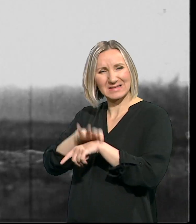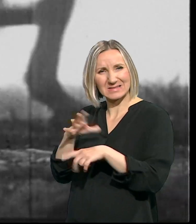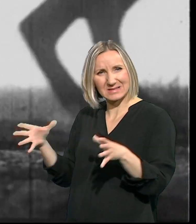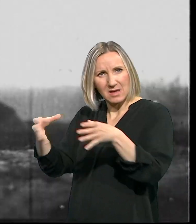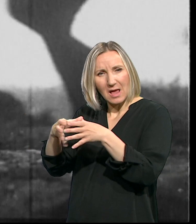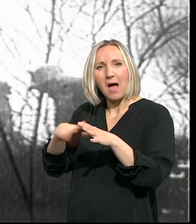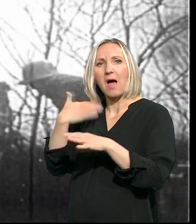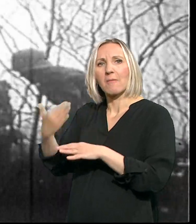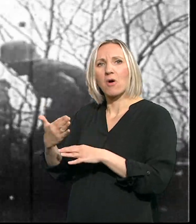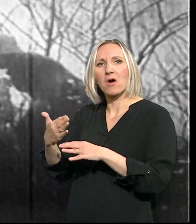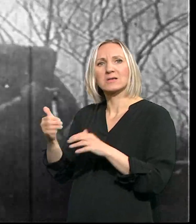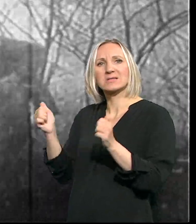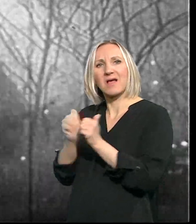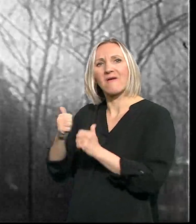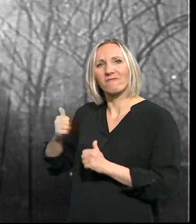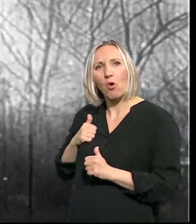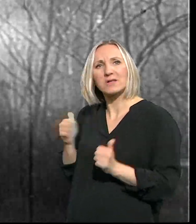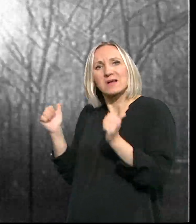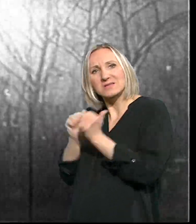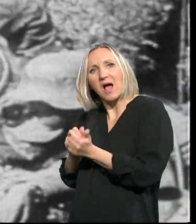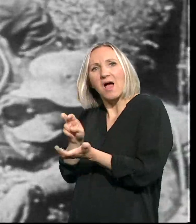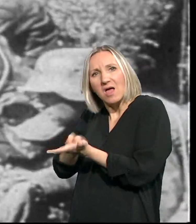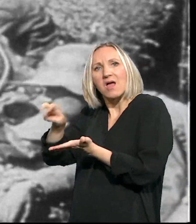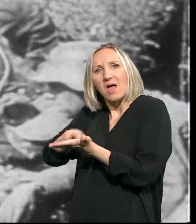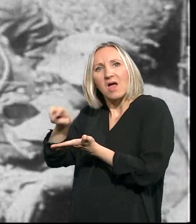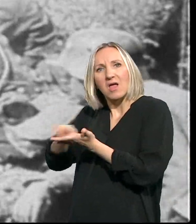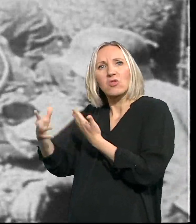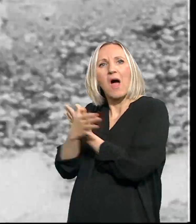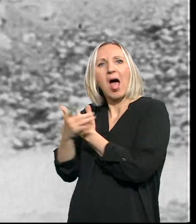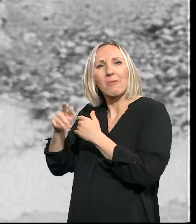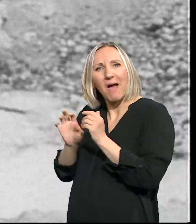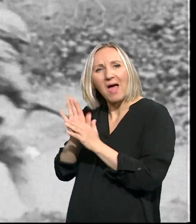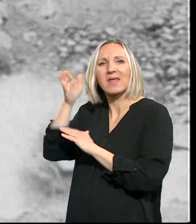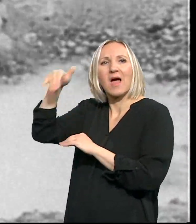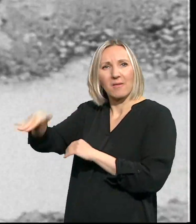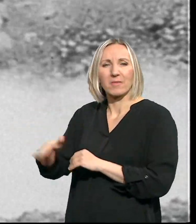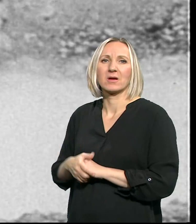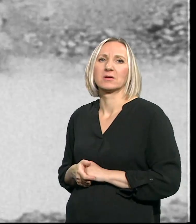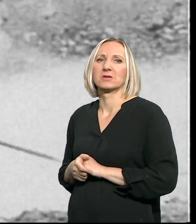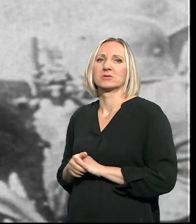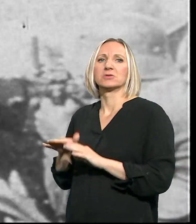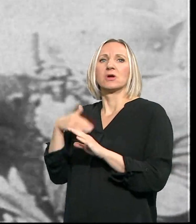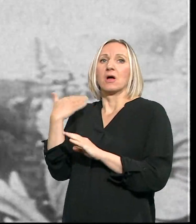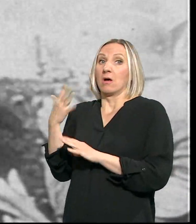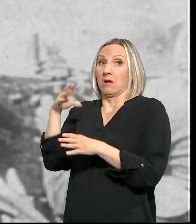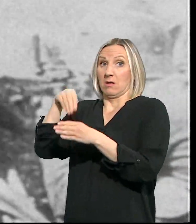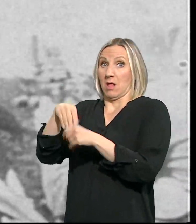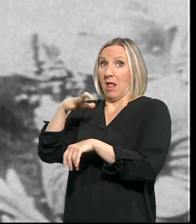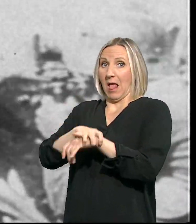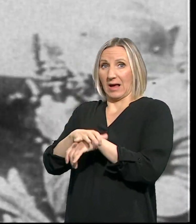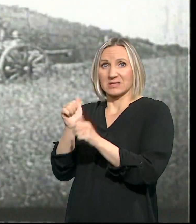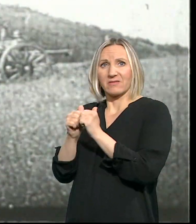prešao Albaniju sa našim jedinicama, učestvovao je kao lekar u Drinskoj diviziji u borbama